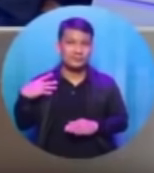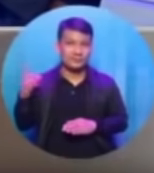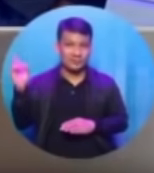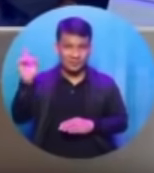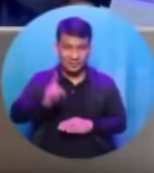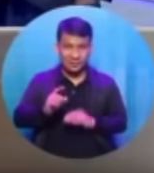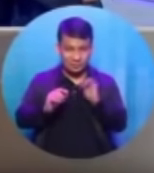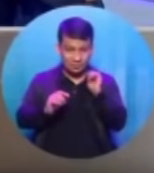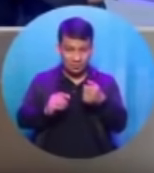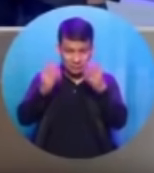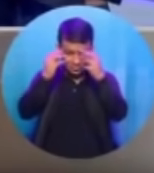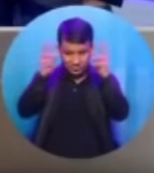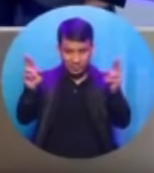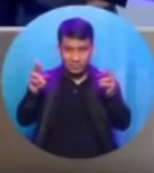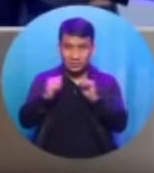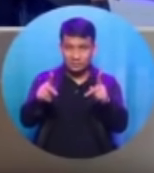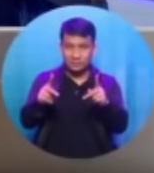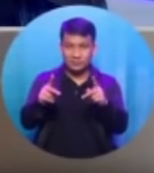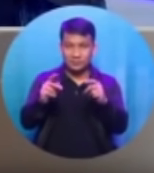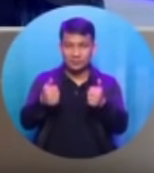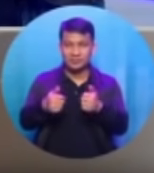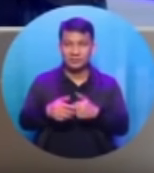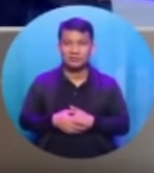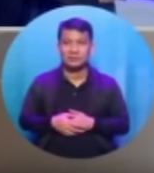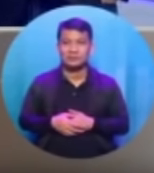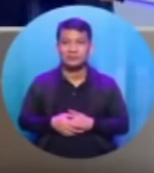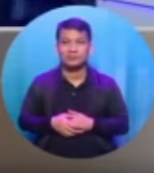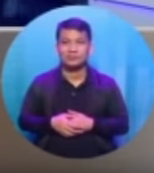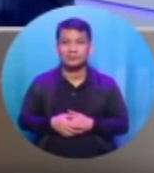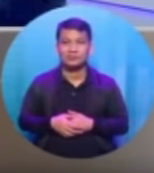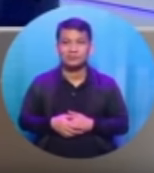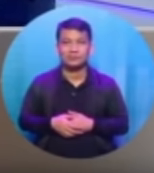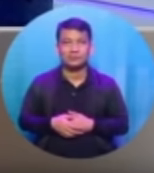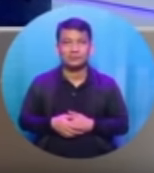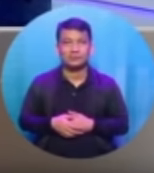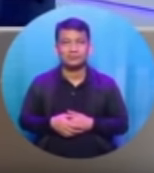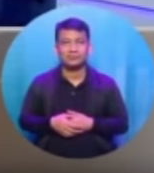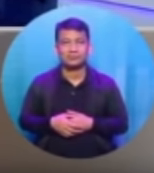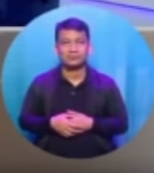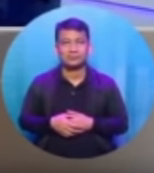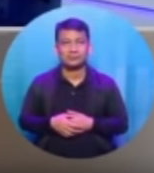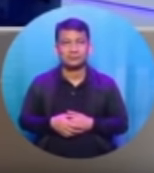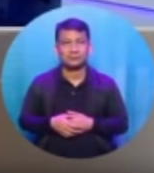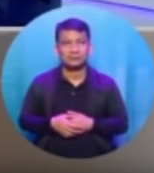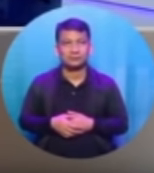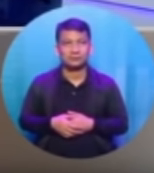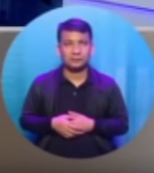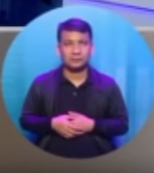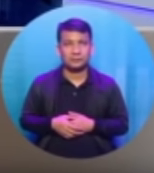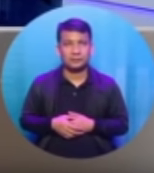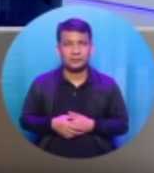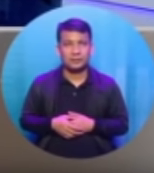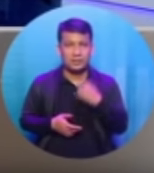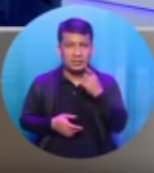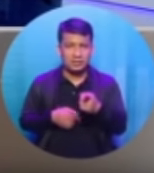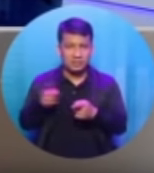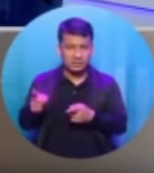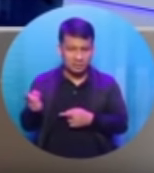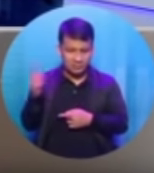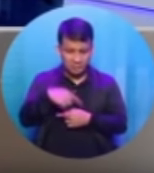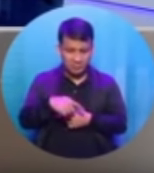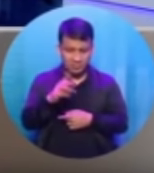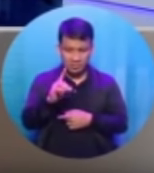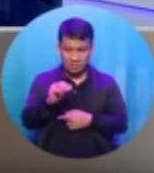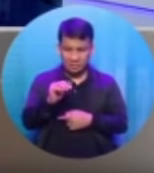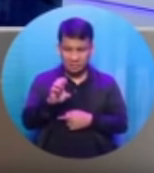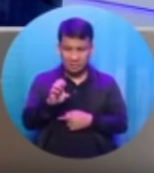sa dumating si Mayor bukas, sasamahan namin kayo, okay? Opo, Sir. Salamat po. Teka muna. So, sabi nung kausap ko, nung nagsumbong daw sa